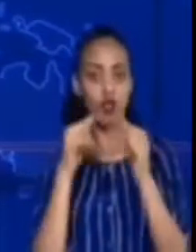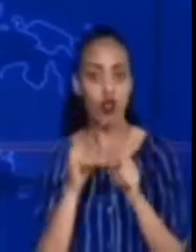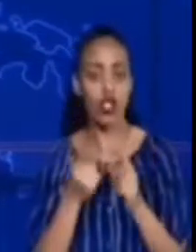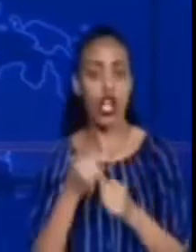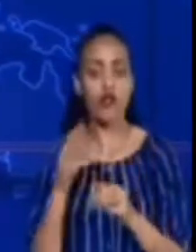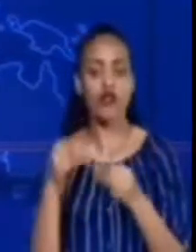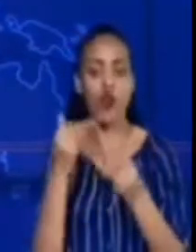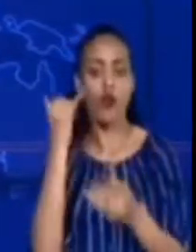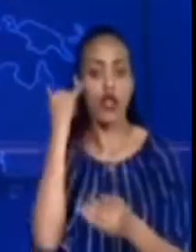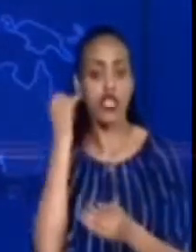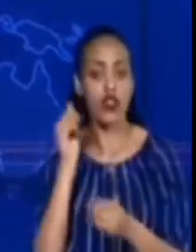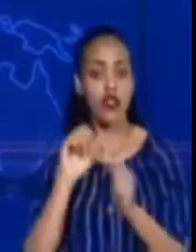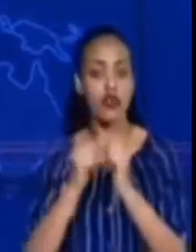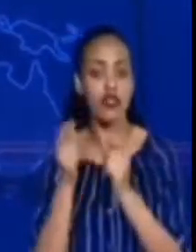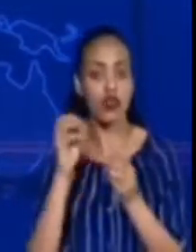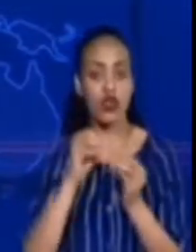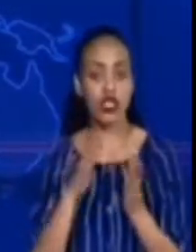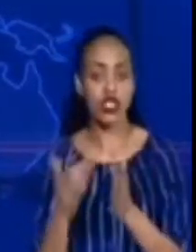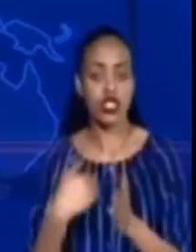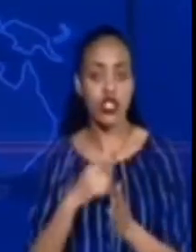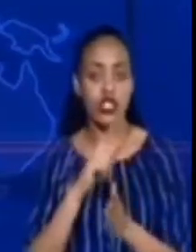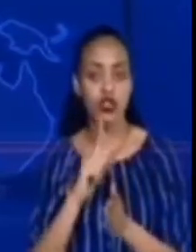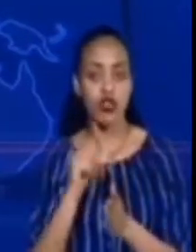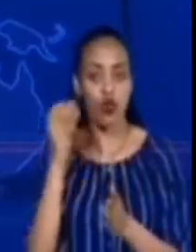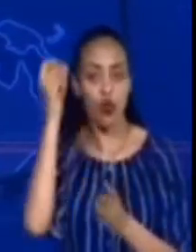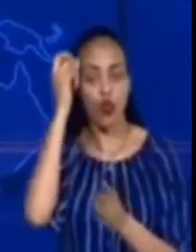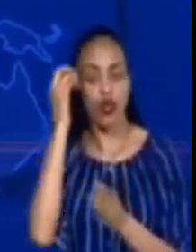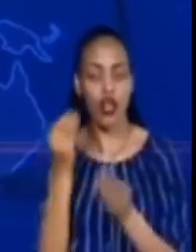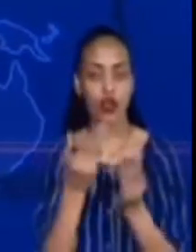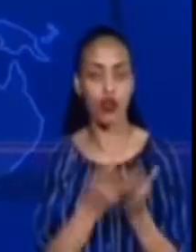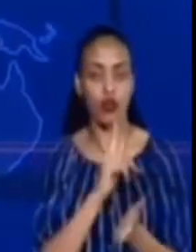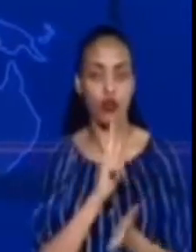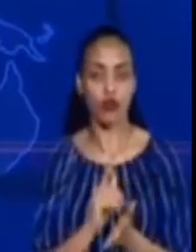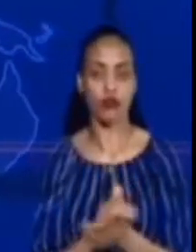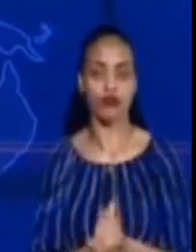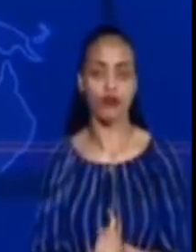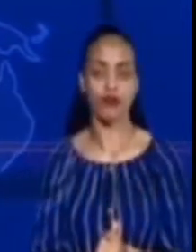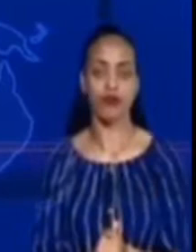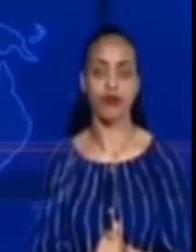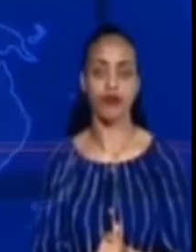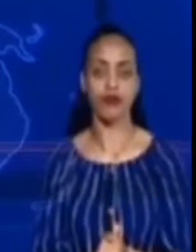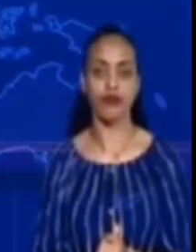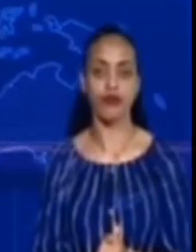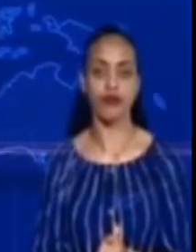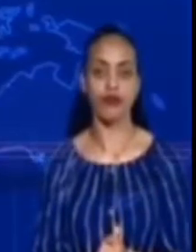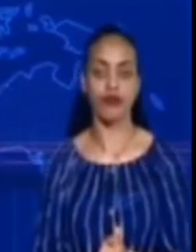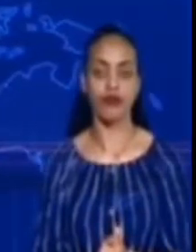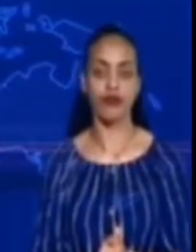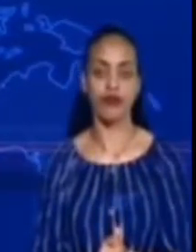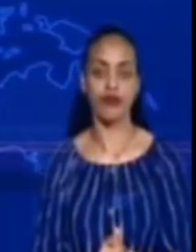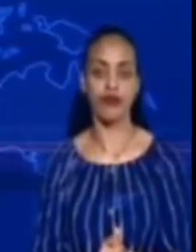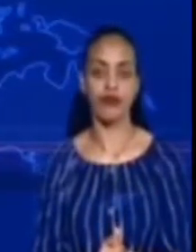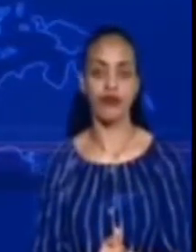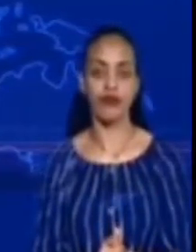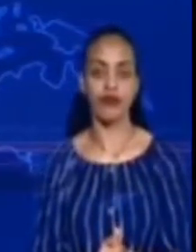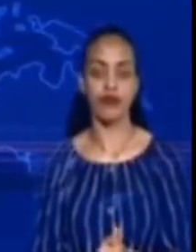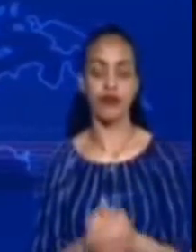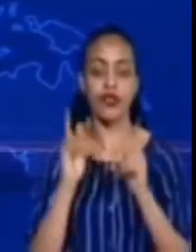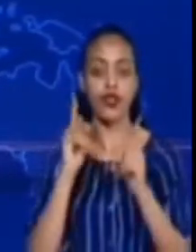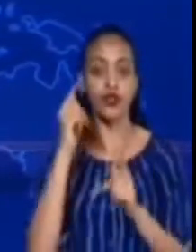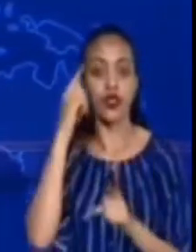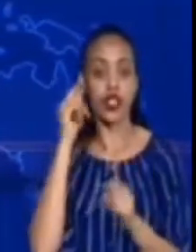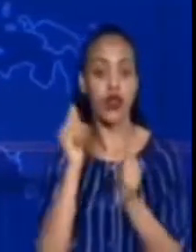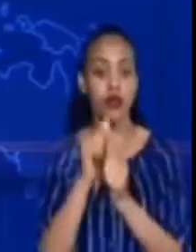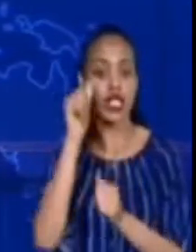ይስማ የሚለው ነው እኛ ድምጻችን ይስማ ያልን ሳንቲም እየለቀምን አድማ ያደረገን ባይኮት